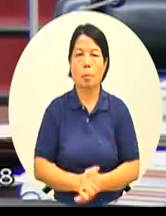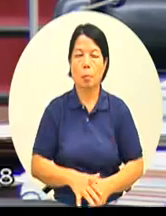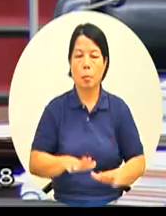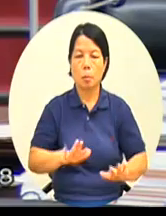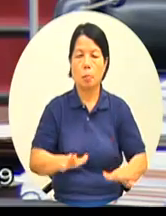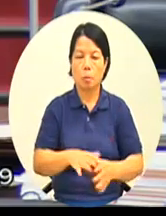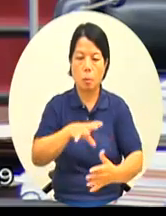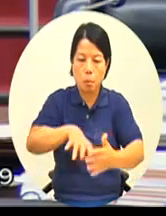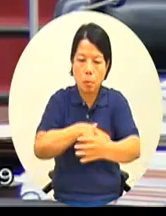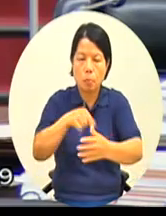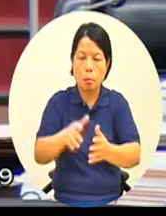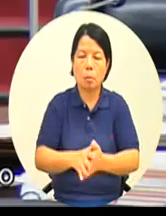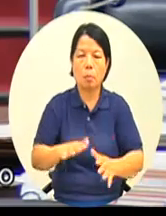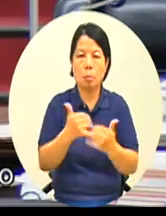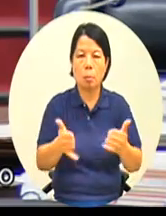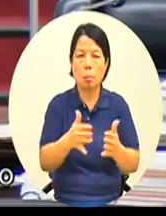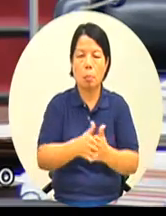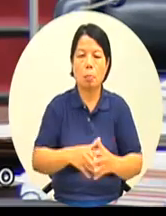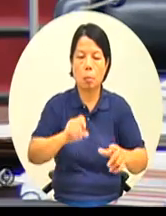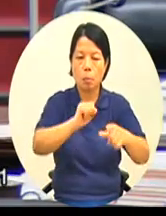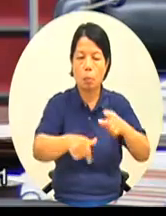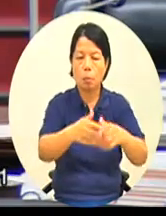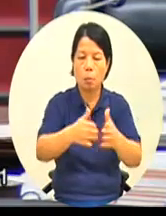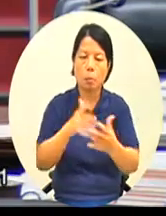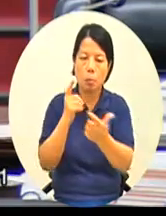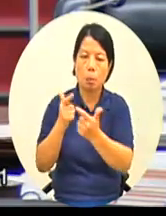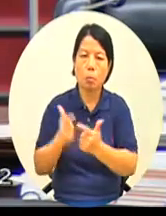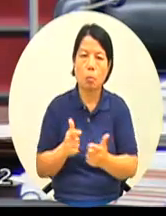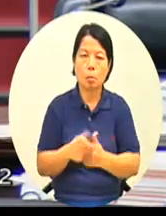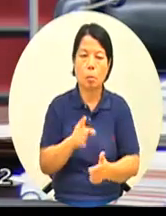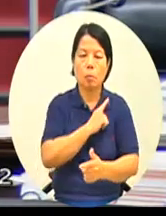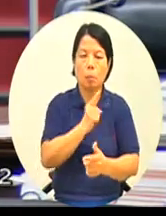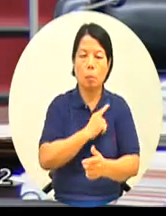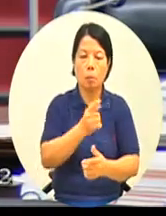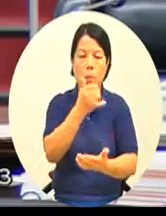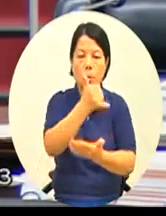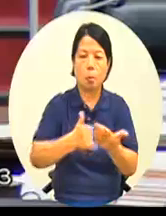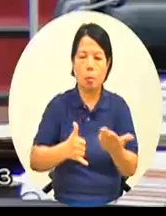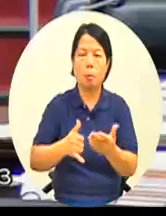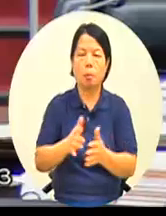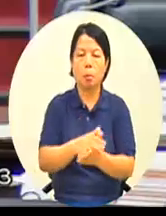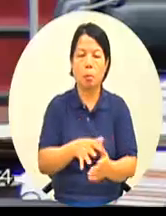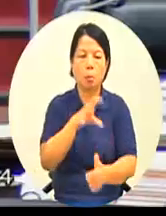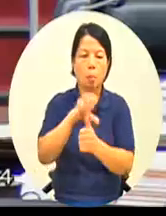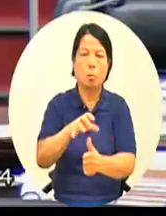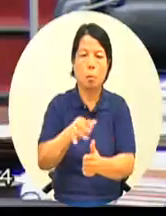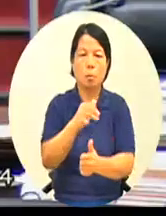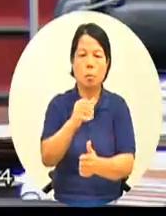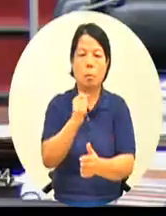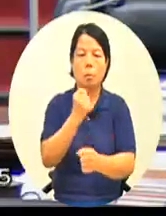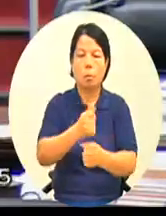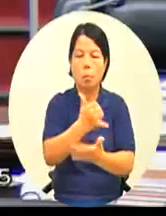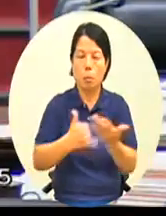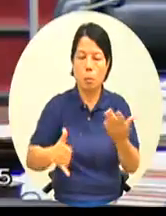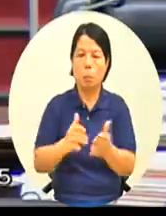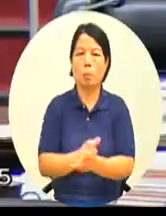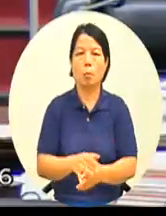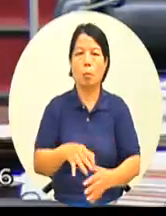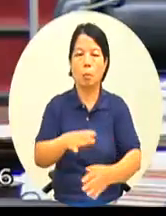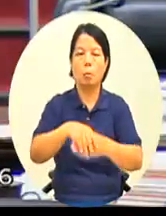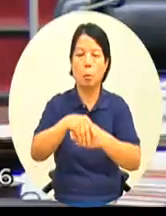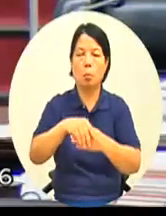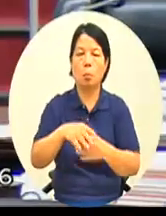这个内容大概就是说，公司只要符合自愿退休或者是强制退休资格的这些